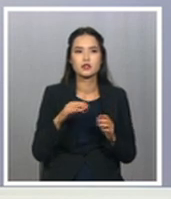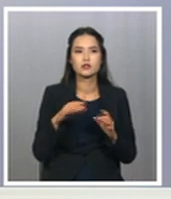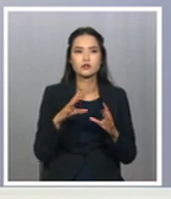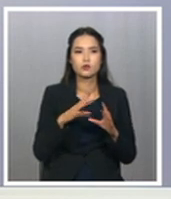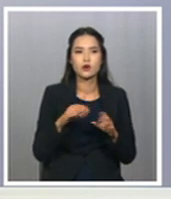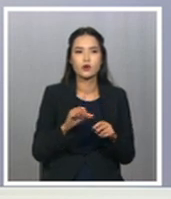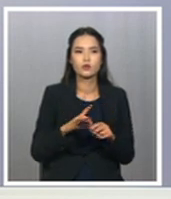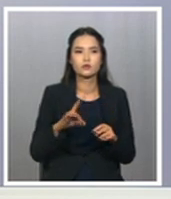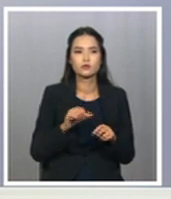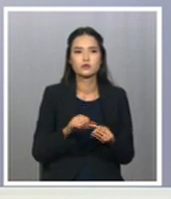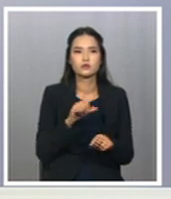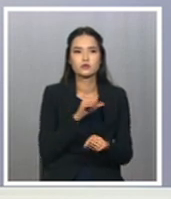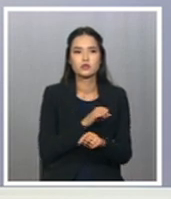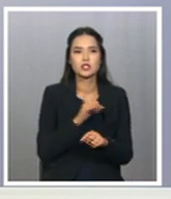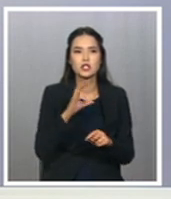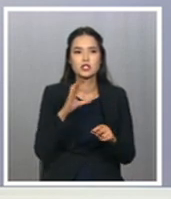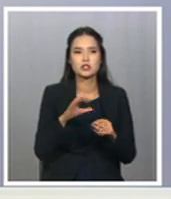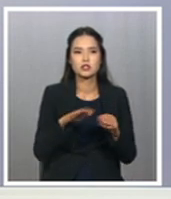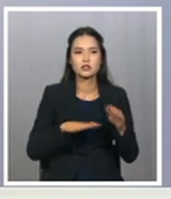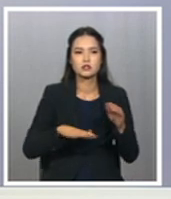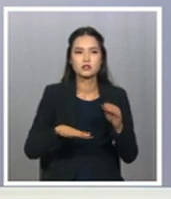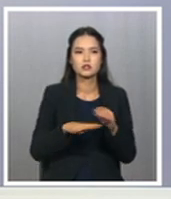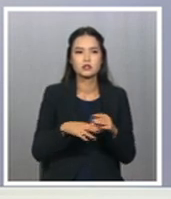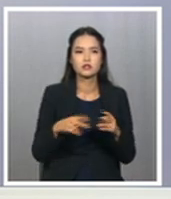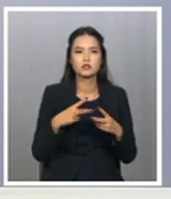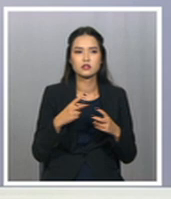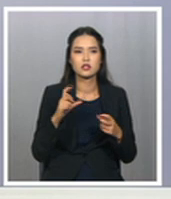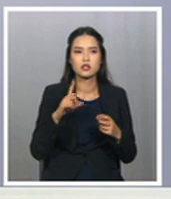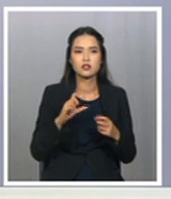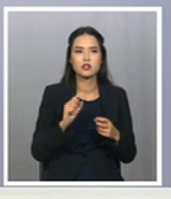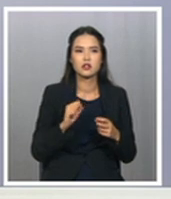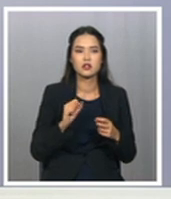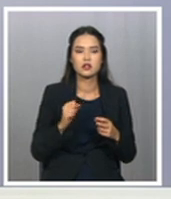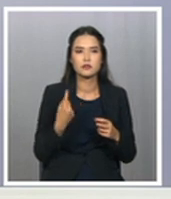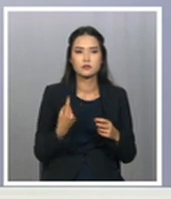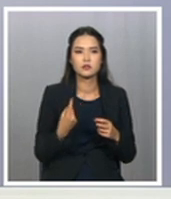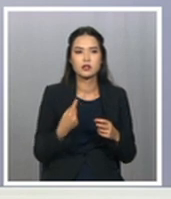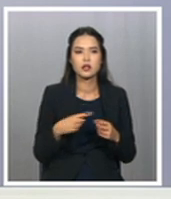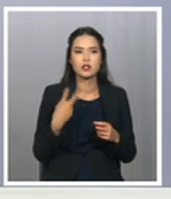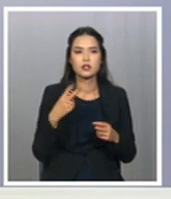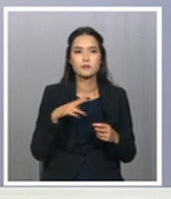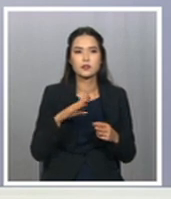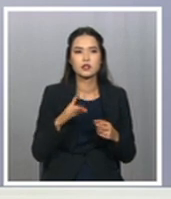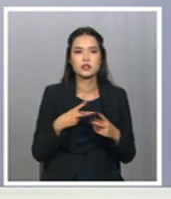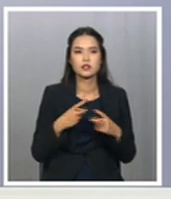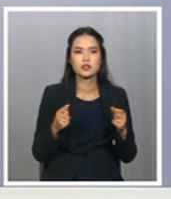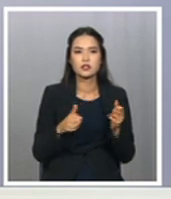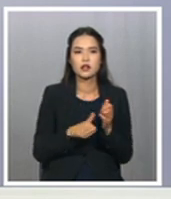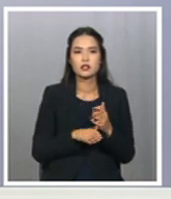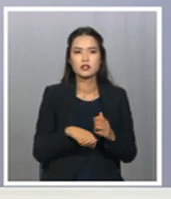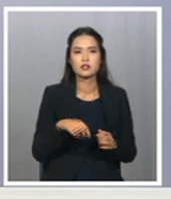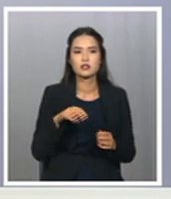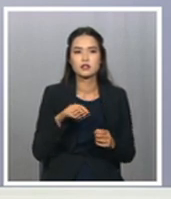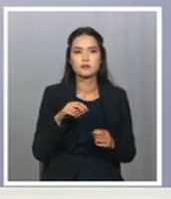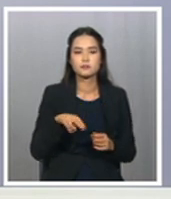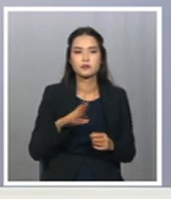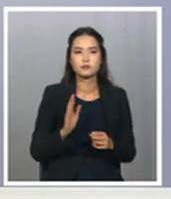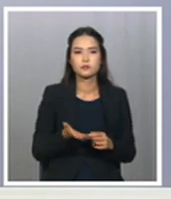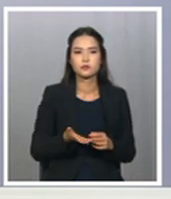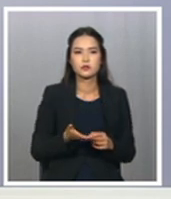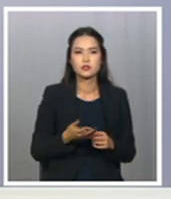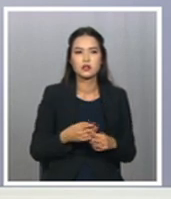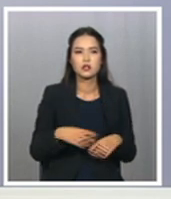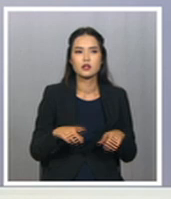конус табанының шеңберінің ұзындығына тең. Демек, 2 пи R 6 пиге тең.